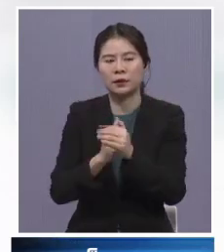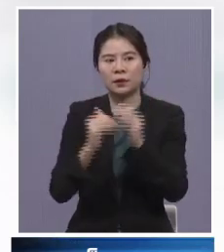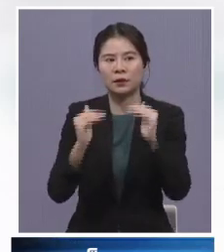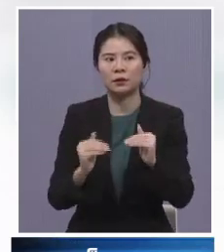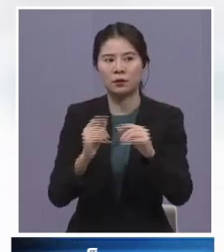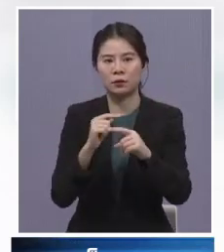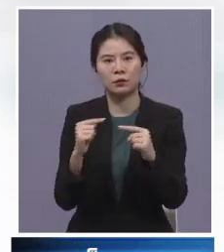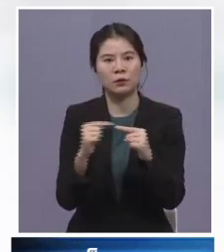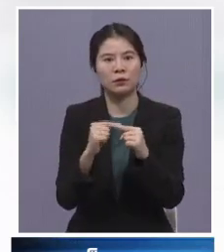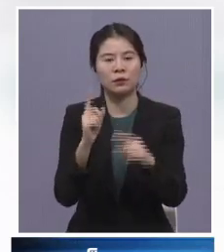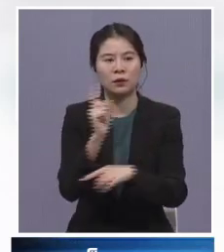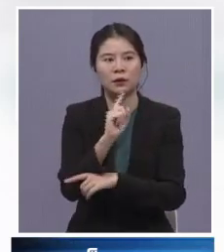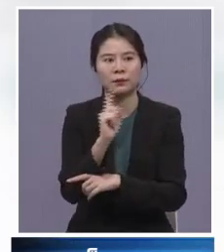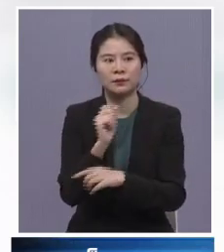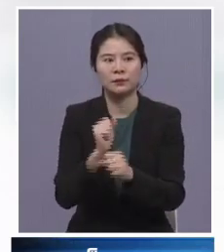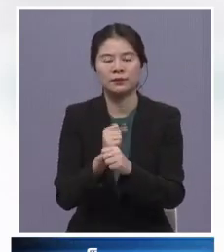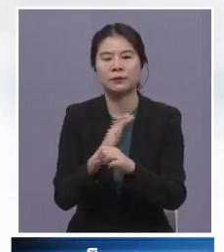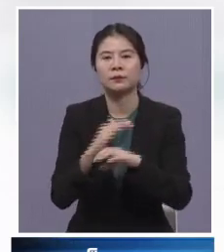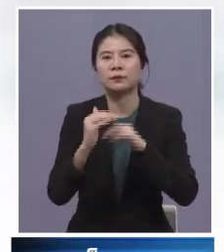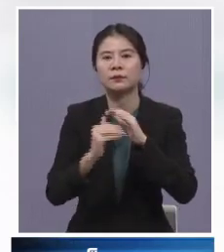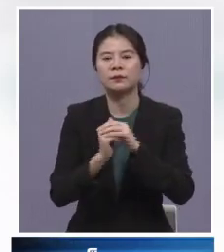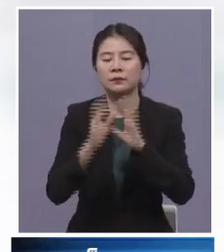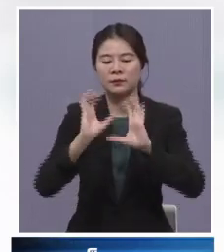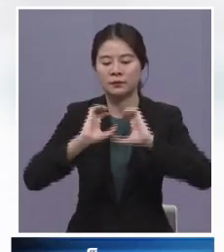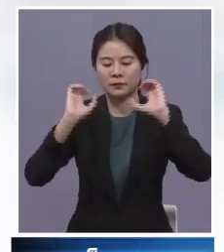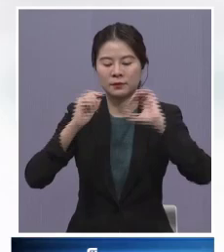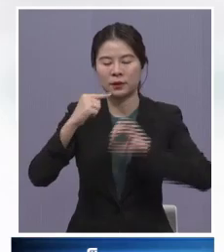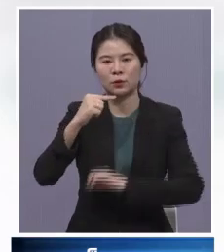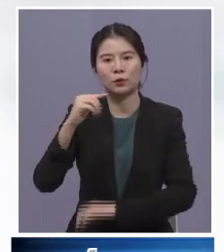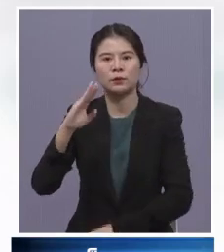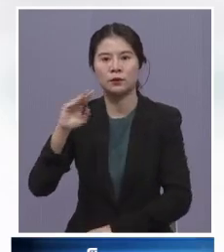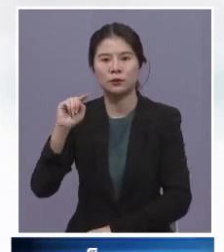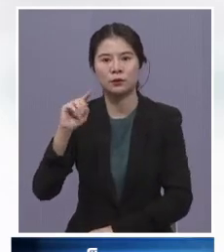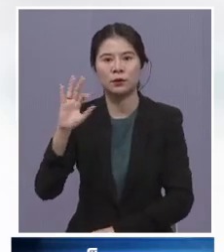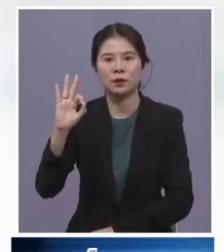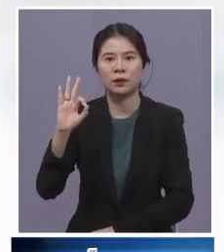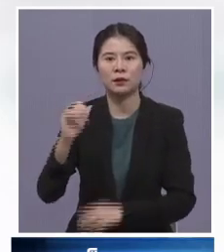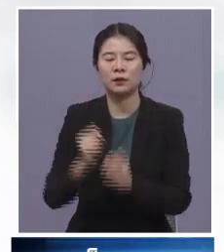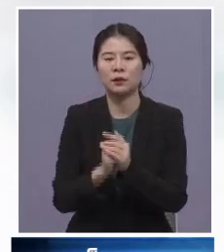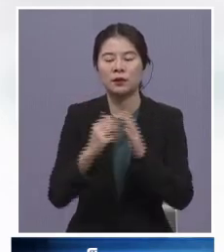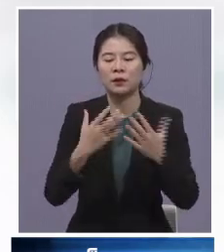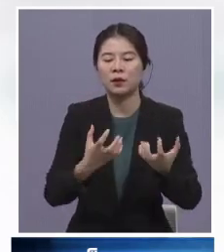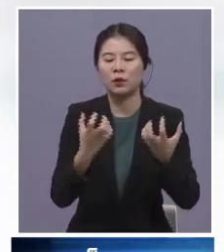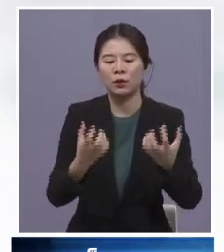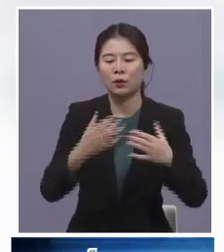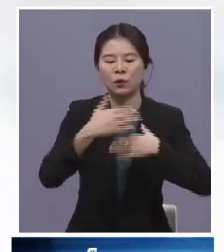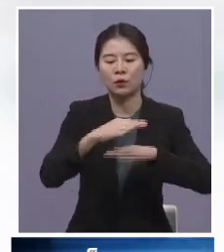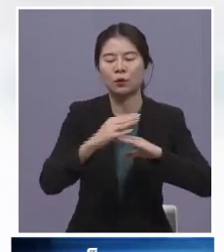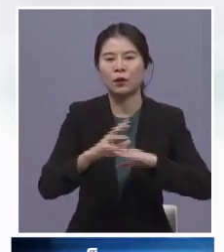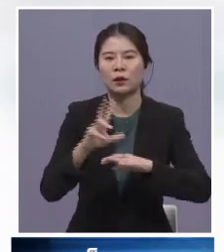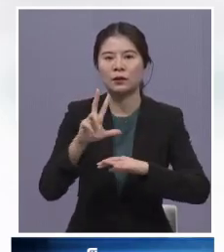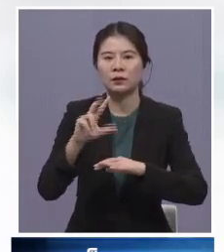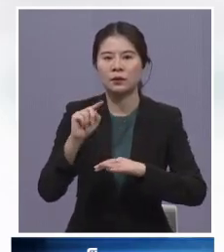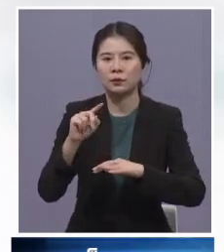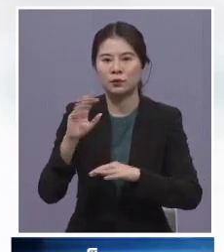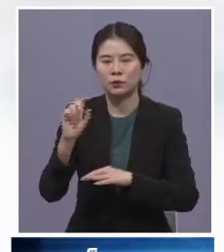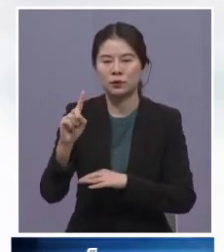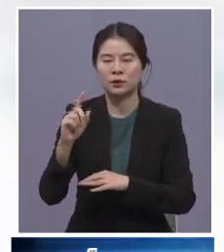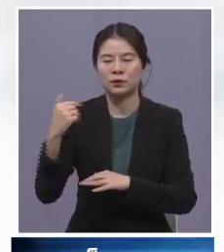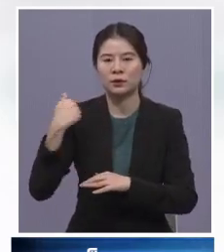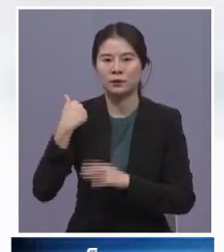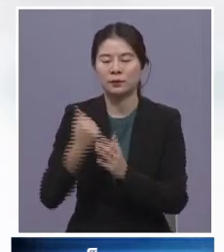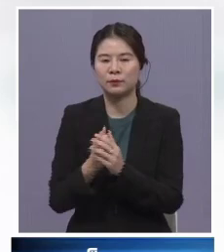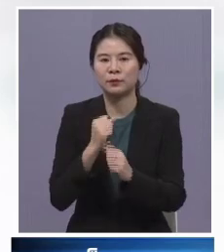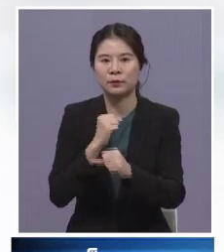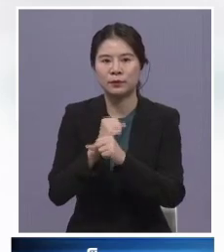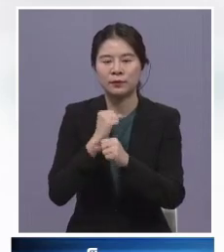ไหมฮะก็คือด้านอุปโภคของทางภาครัฐมันลบ 4.9 การส่งออกสินค้าลบ 3.1 แล้วก็จะมีตัว